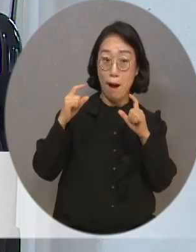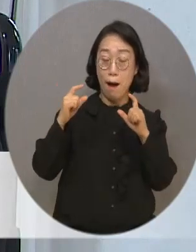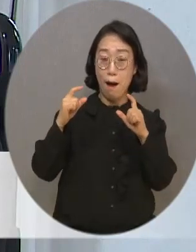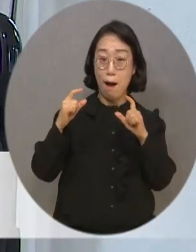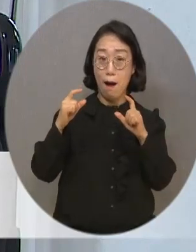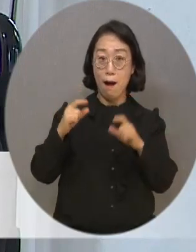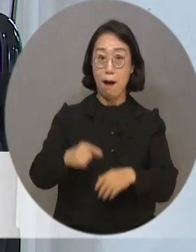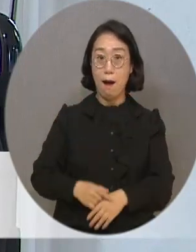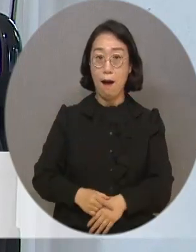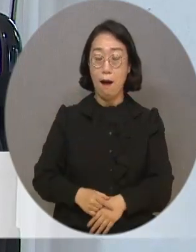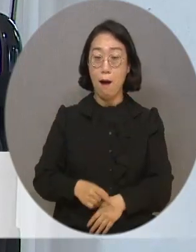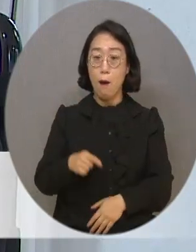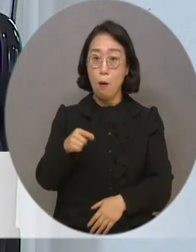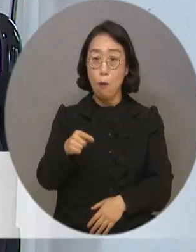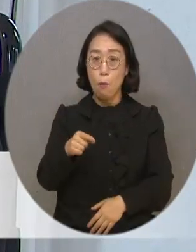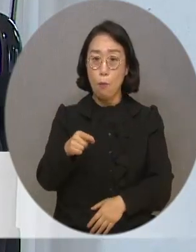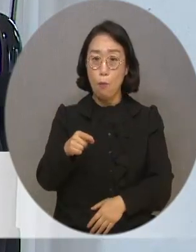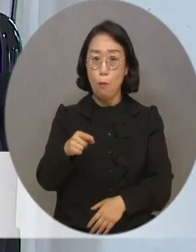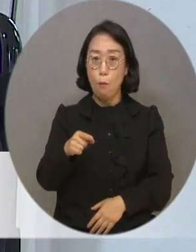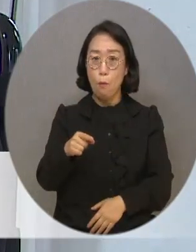순간 너무나